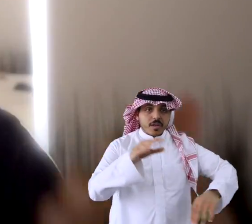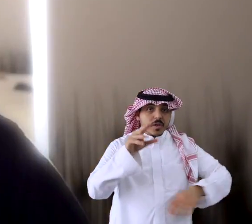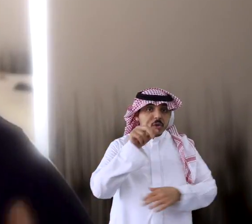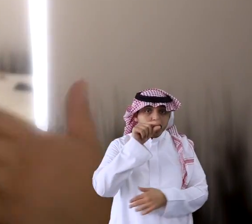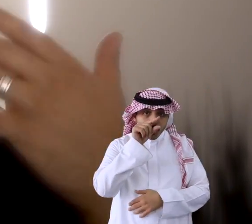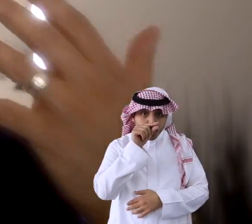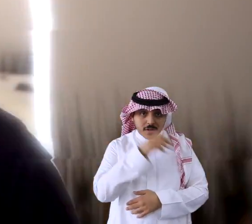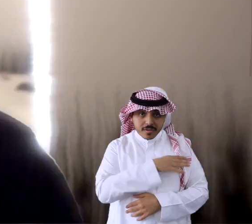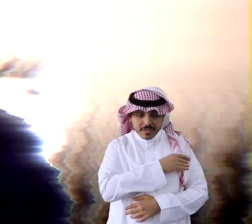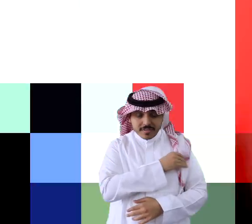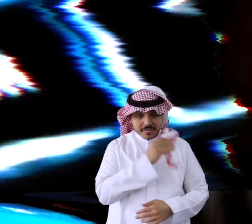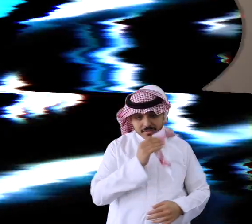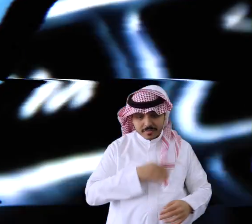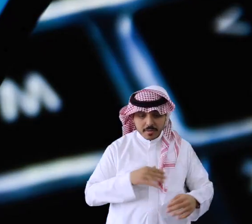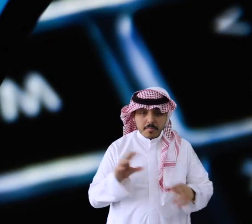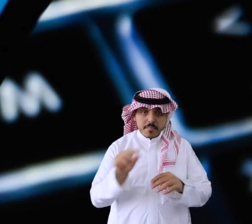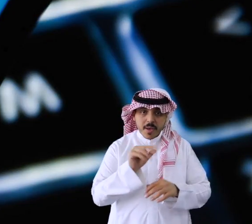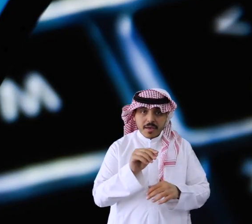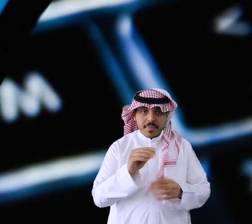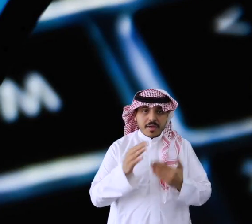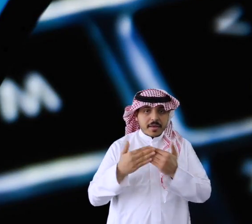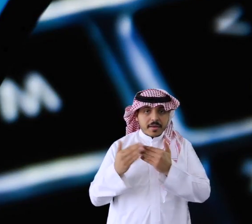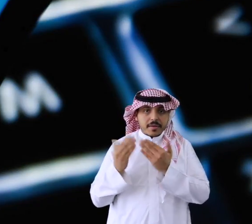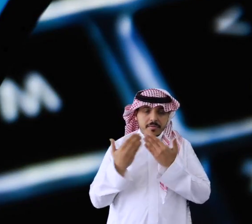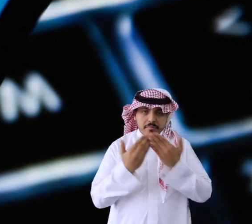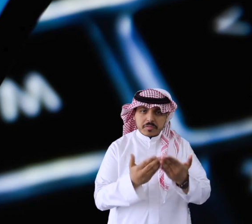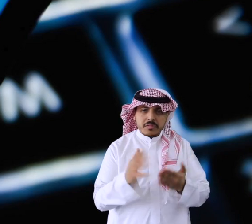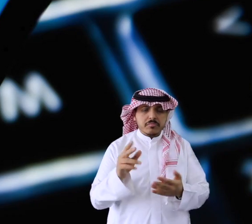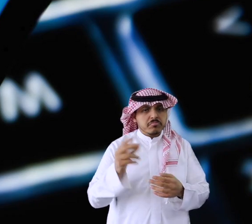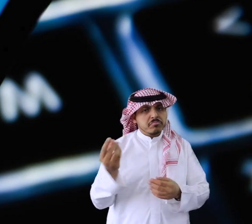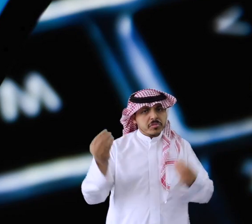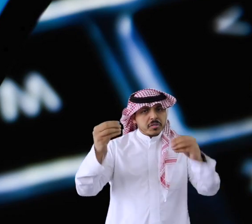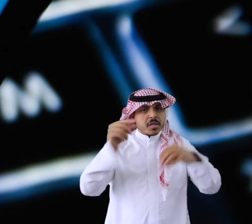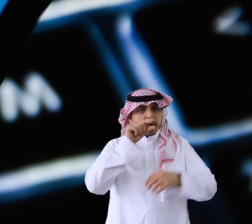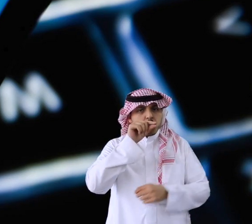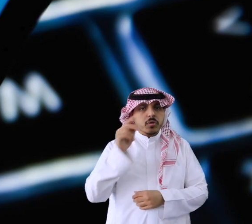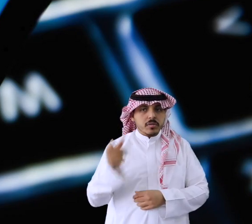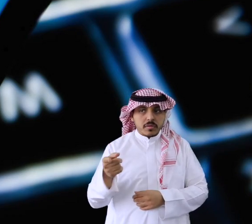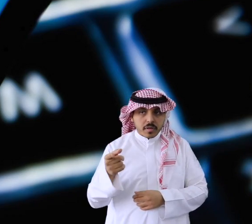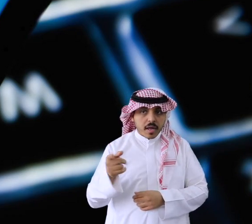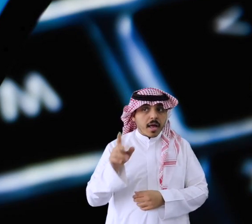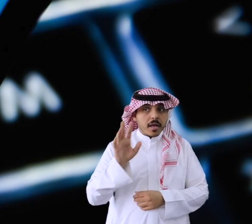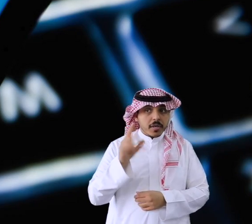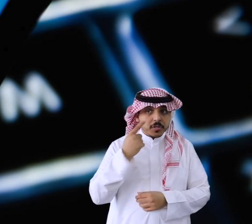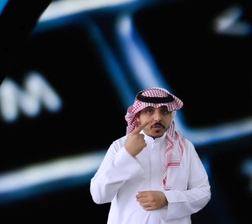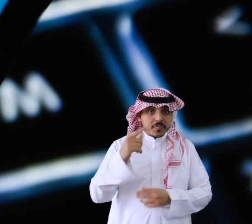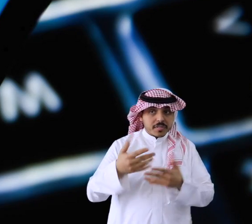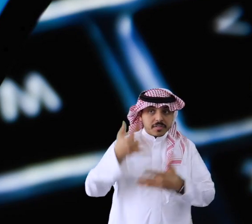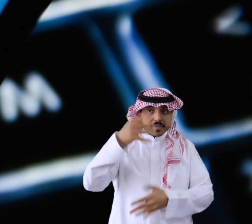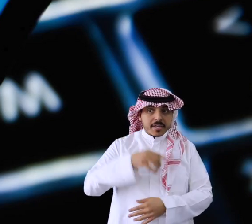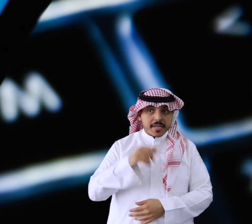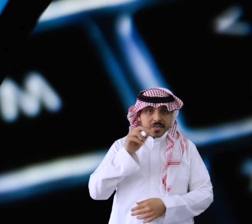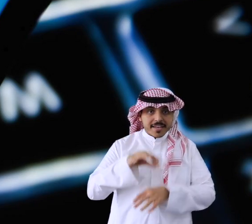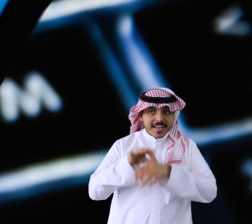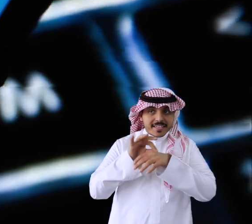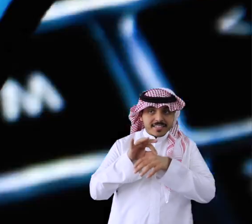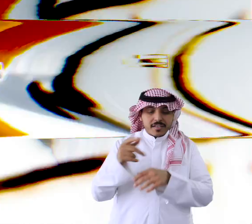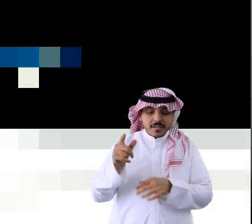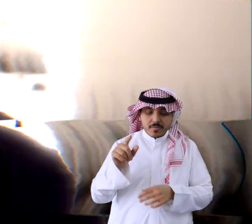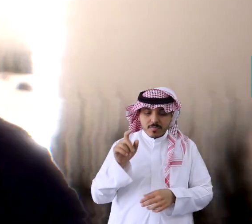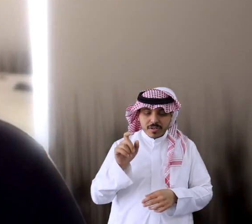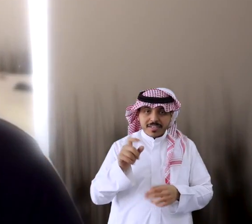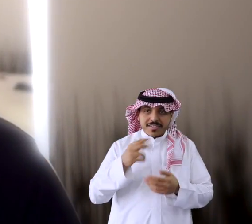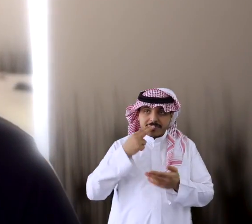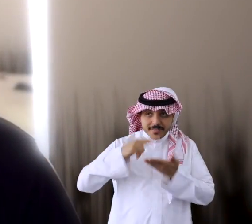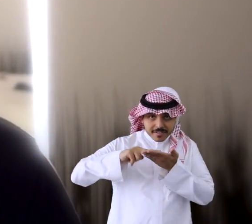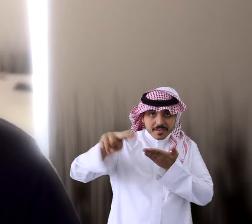يجي تحديث على كثير من المستخدمين لبعض الخدمات الإضافية، منها أنه يصير الأشخاص يعرفوا إذا هذا الشخص المغرد موجود